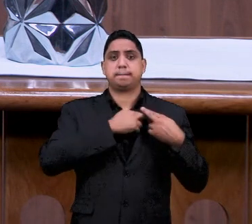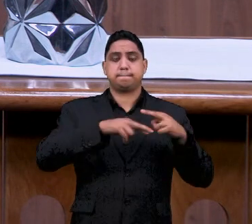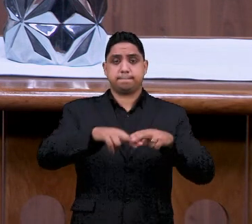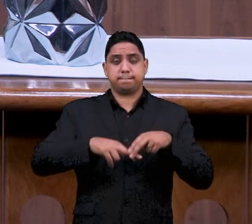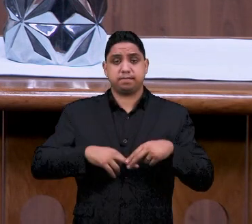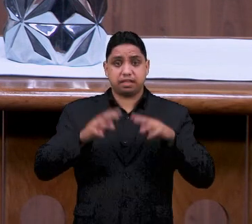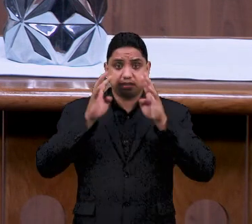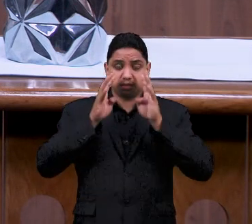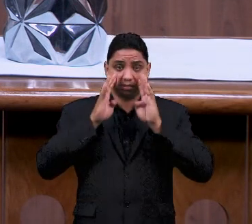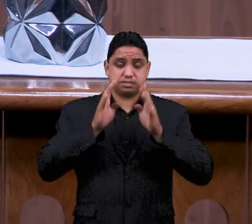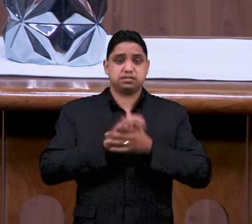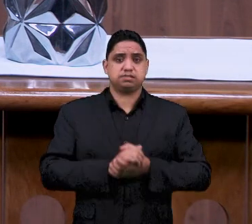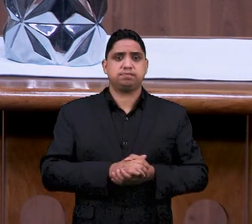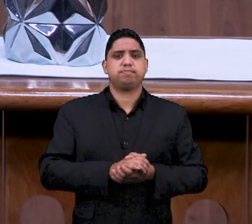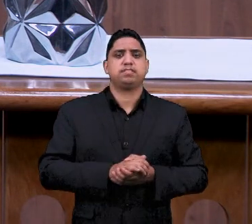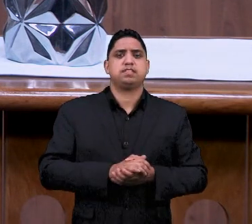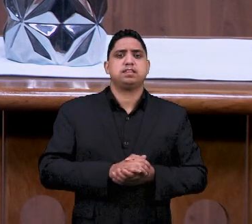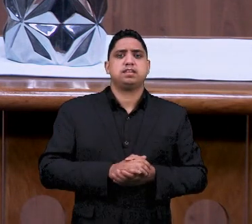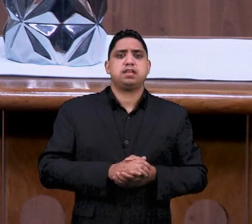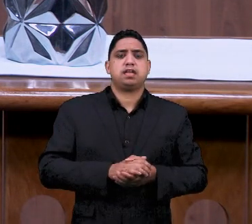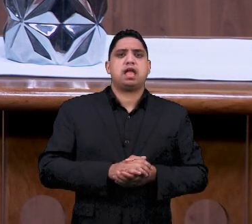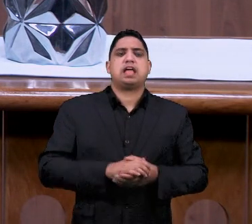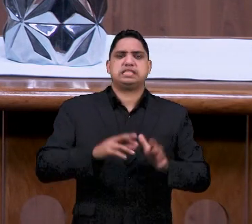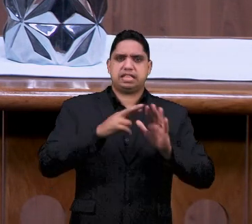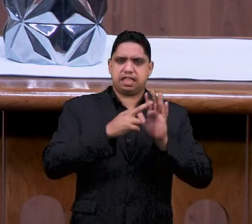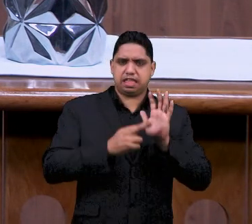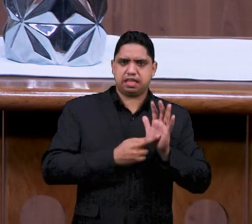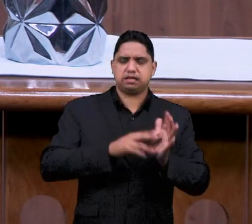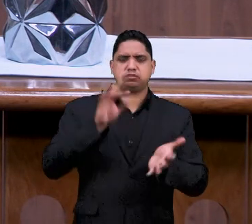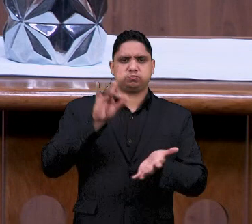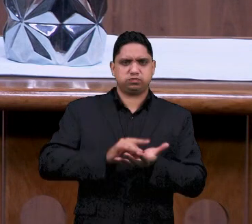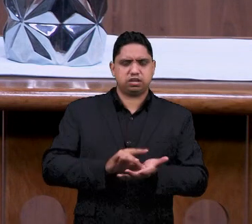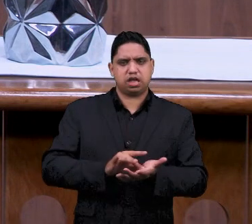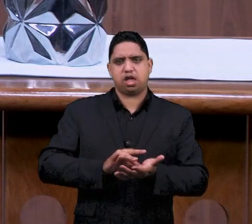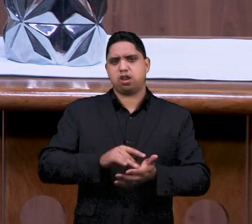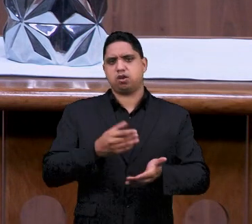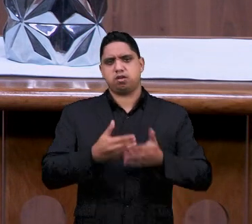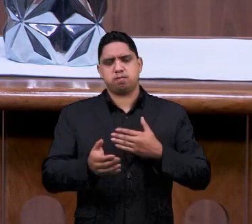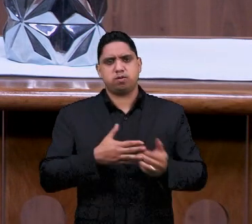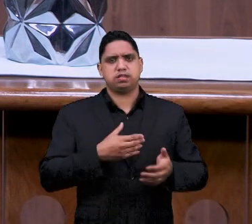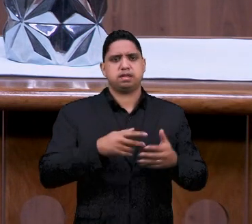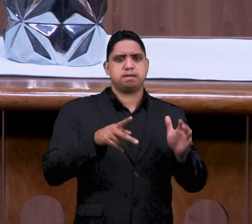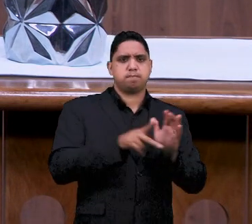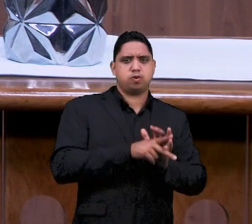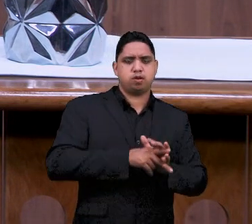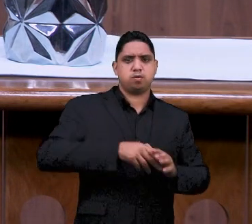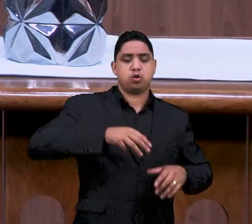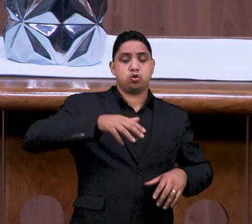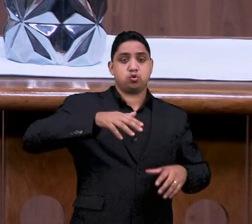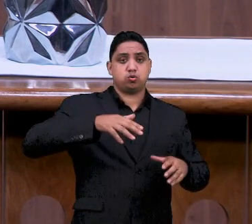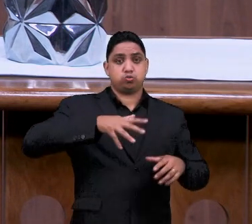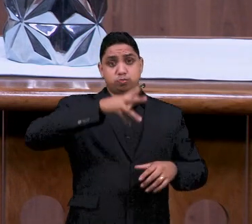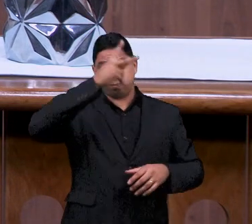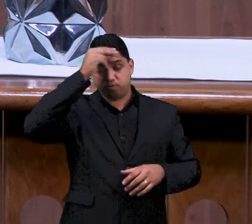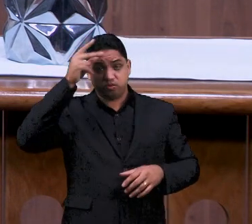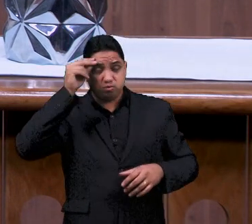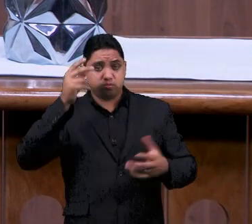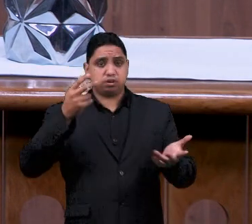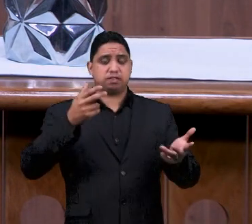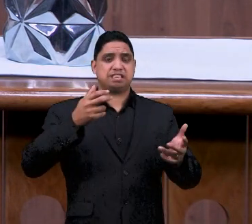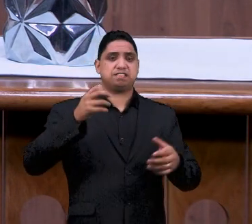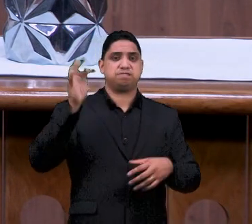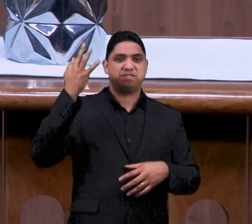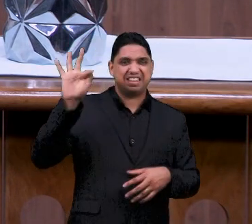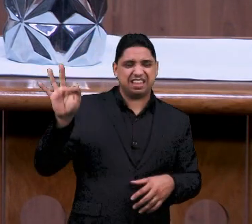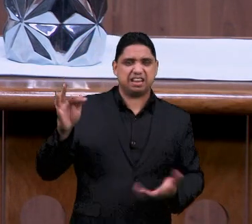tout cela est dans la circulaire. Les normes officielles, qu'elles soient municipales, de l'État ou fédérales, nous devons obéir